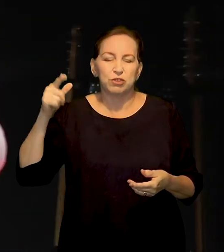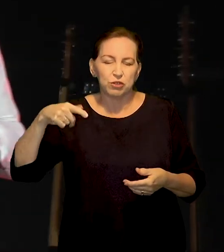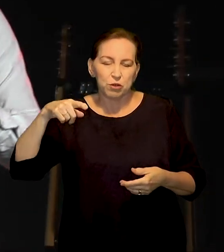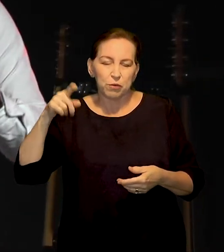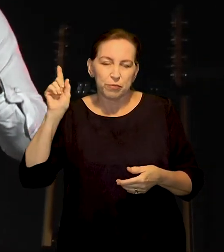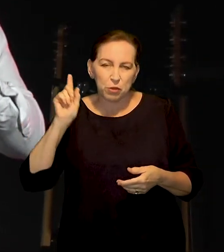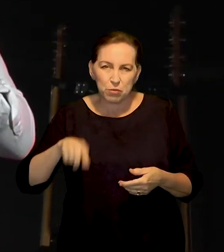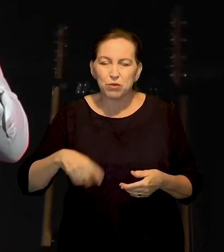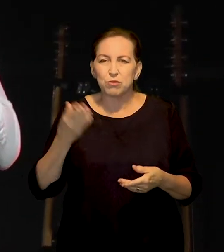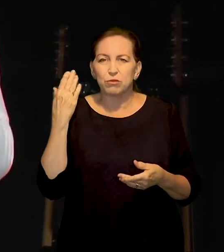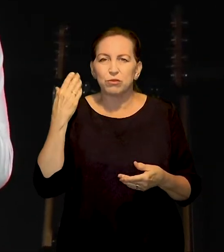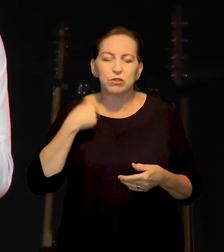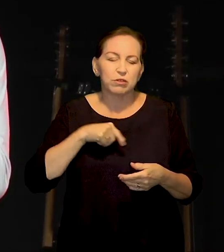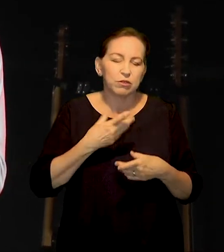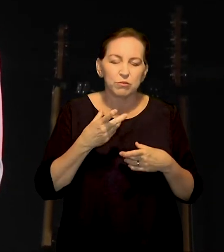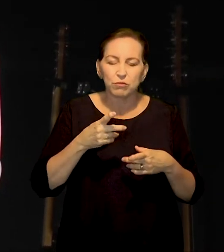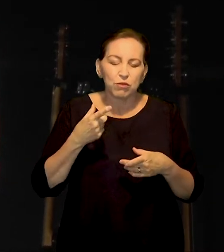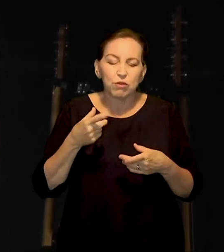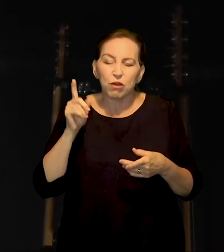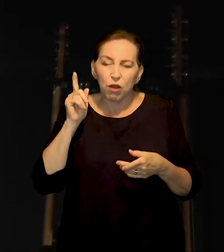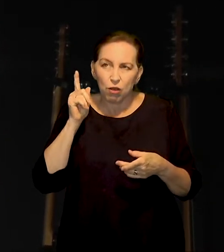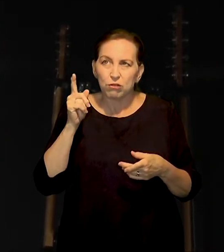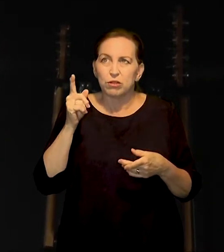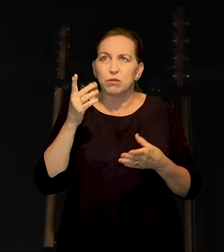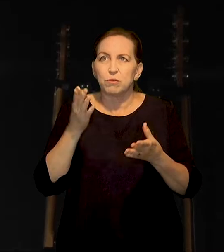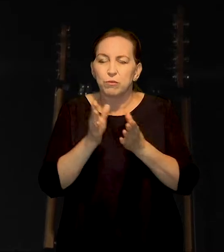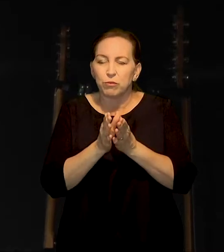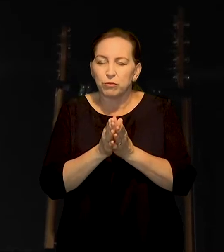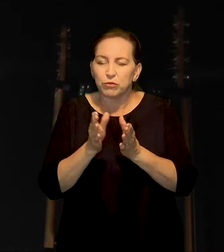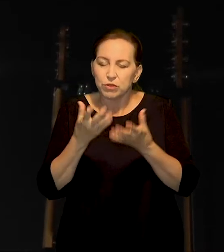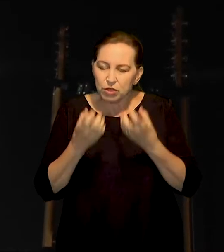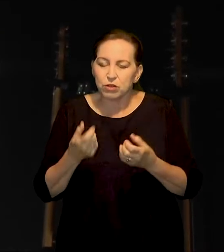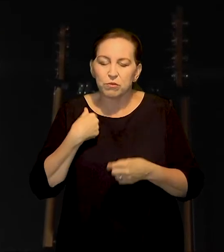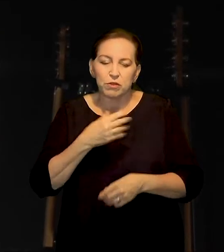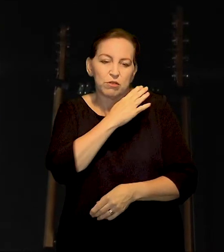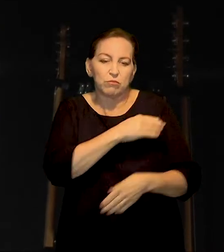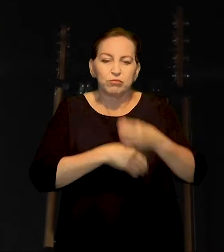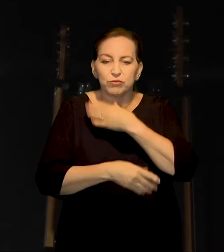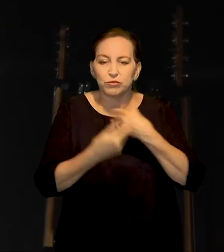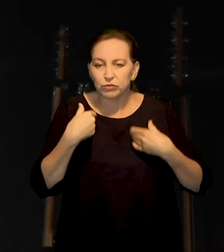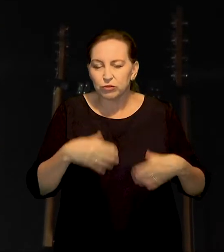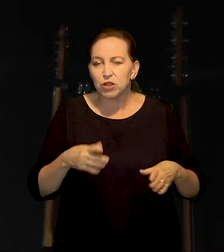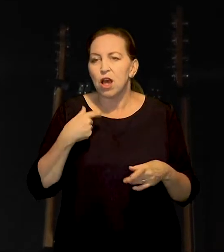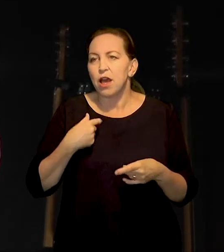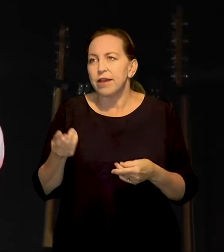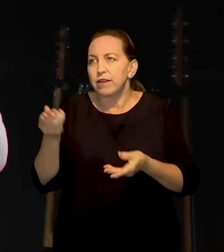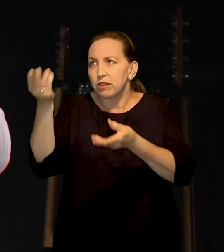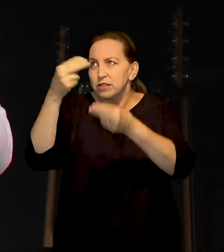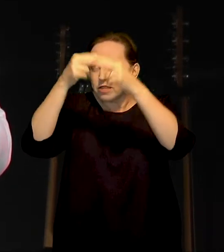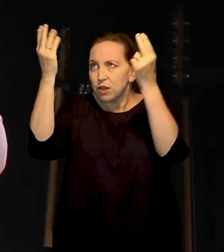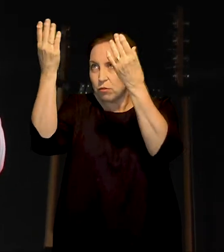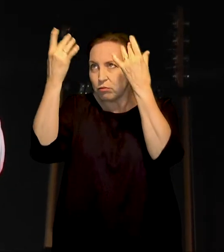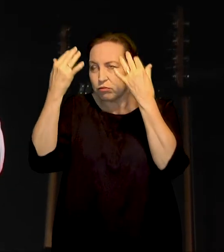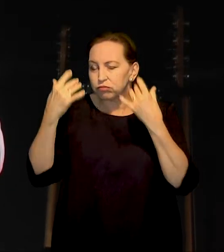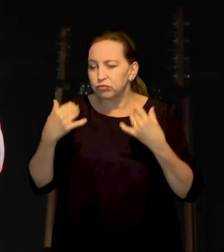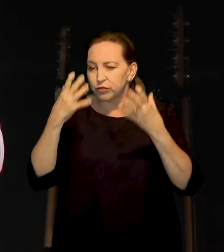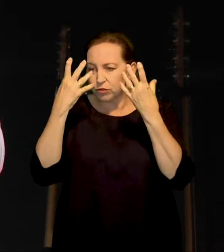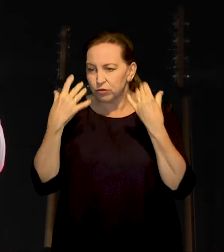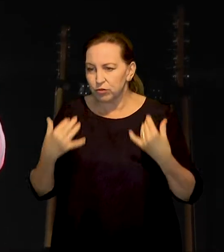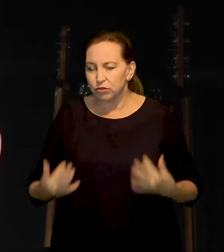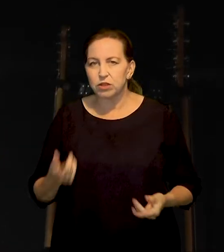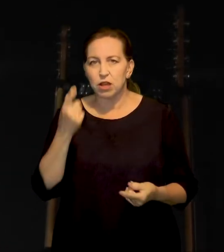kurz i włożyć coś od Niego z nieba dla ciebie. Kochani, czy możemy to przyjąć przez